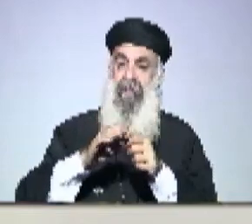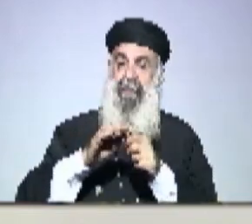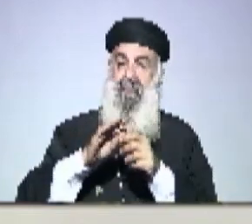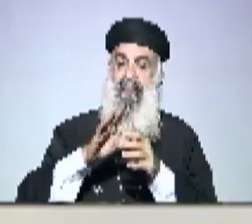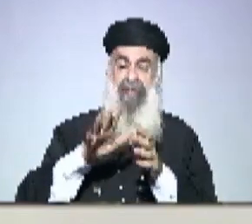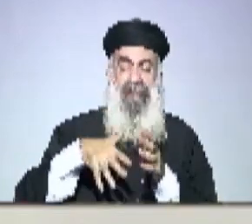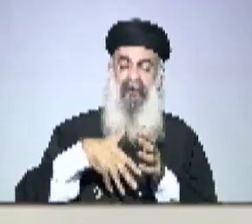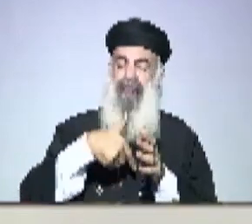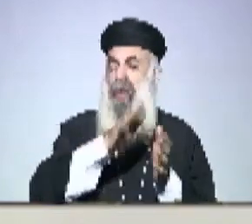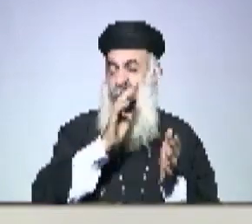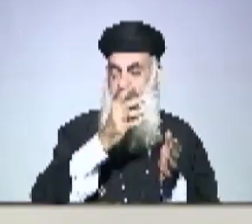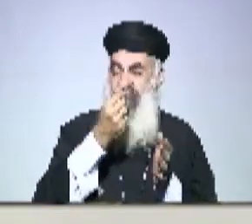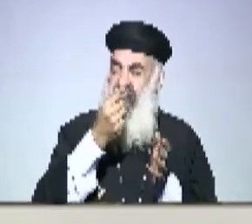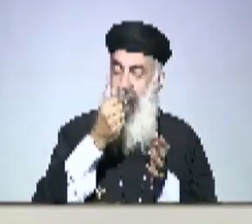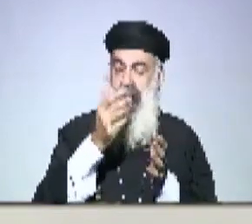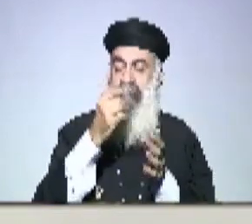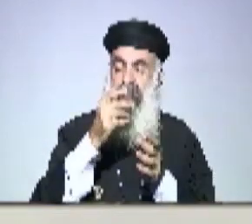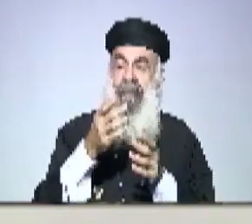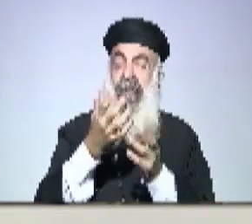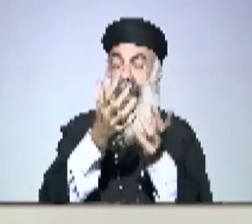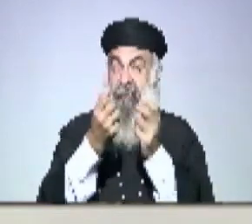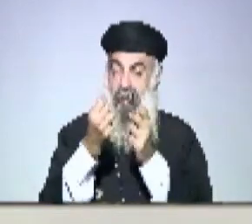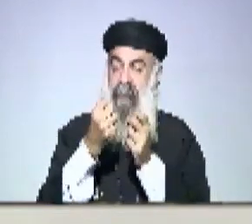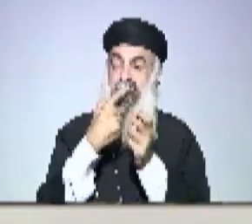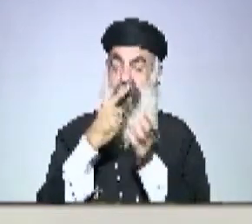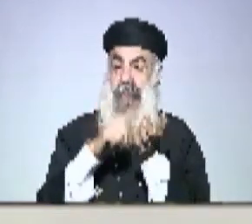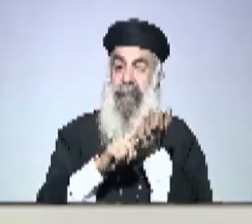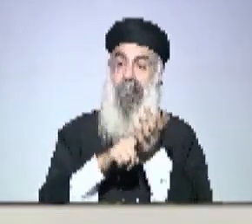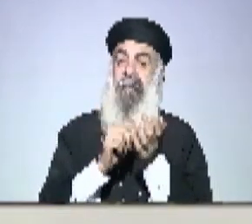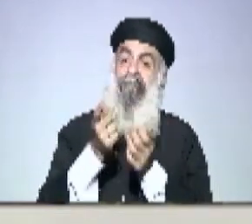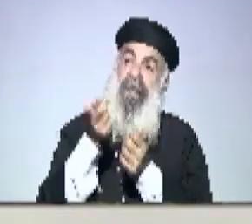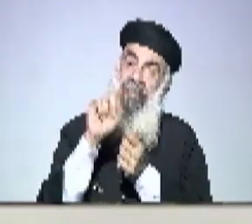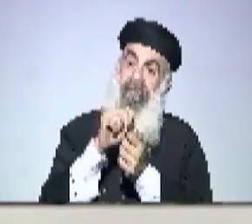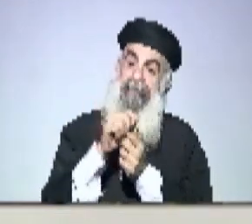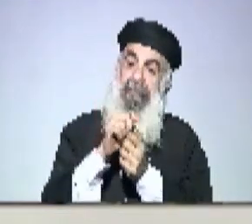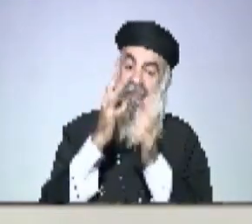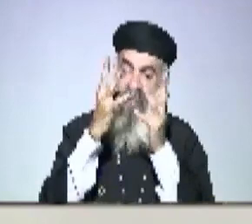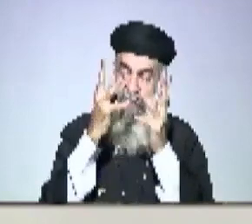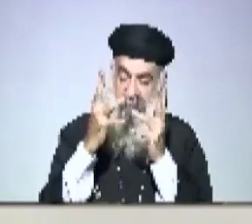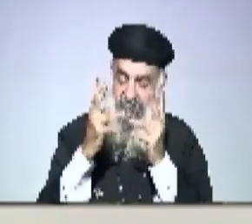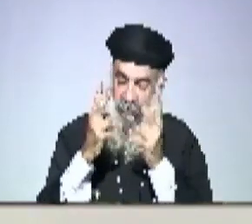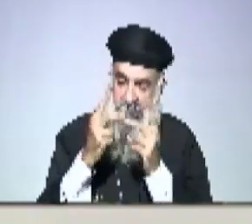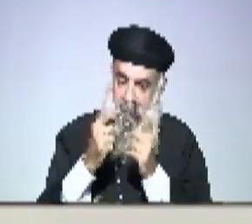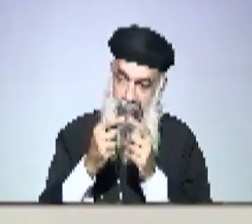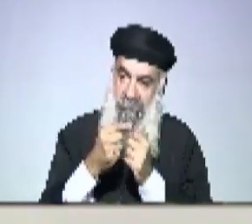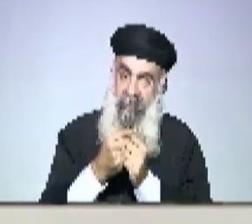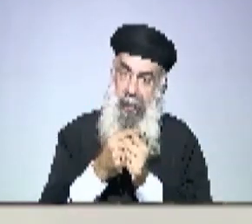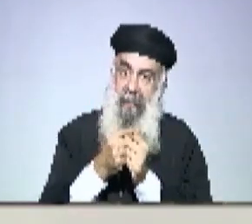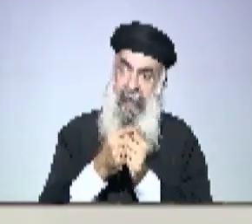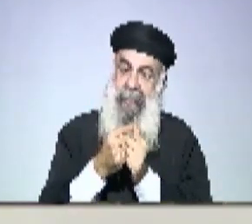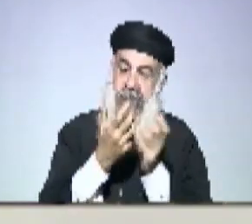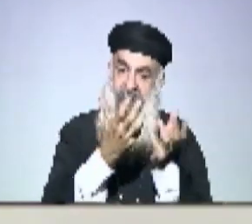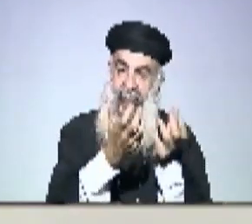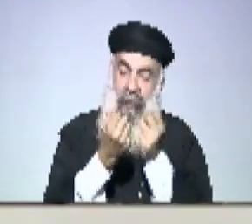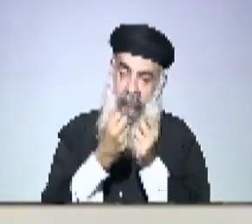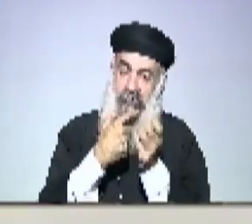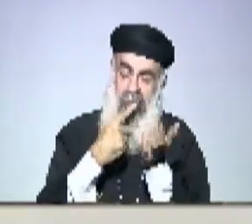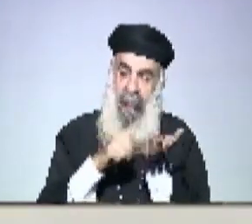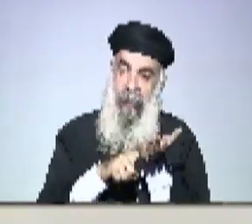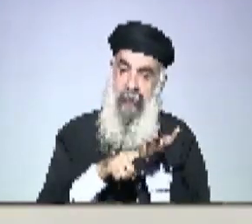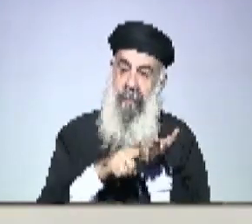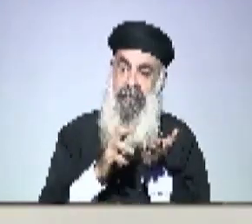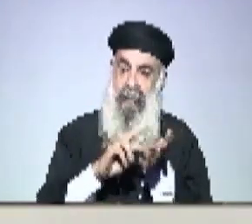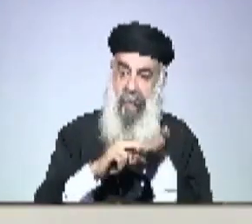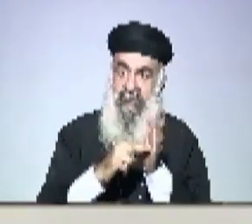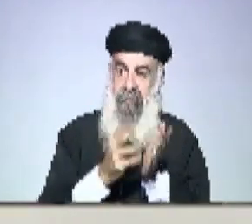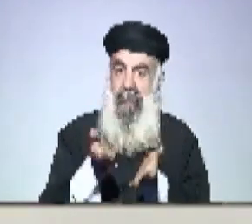الفلوس اللي كانت من حقكم تاخدوها طبعا بالاضافه لو في وسيله لاسترداد الحق ممكن